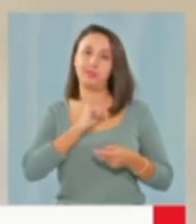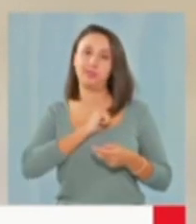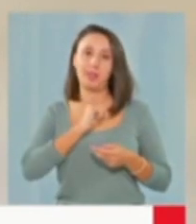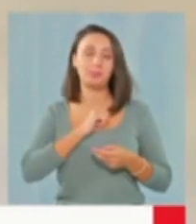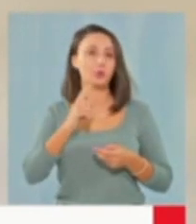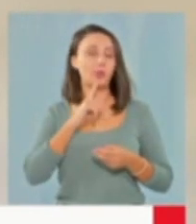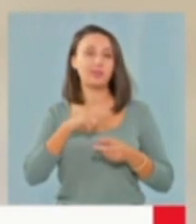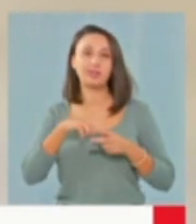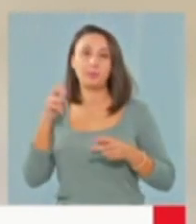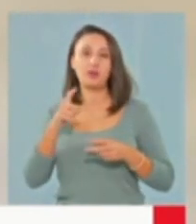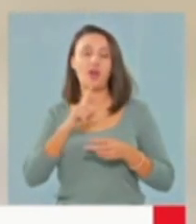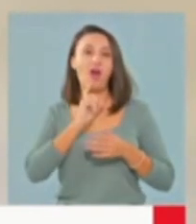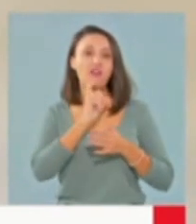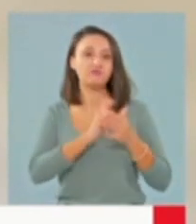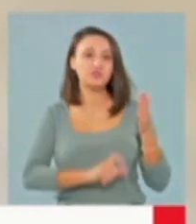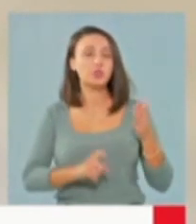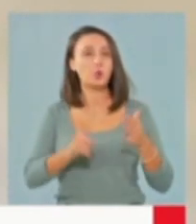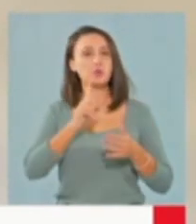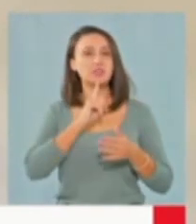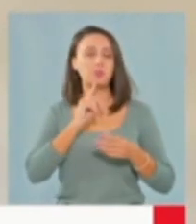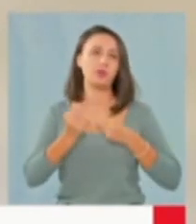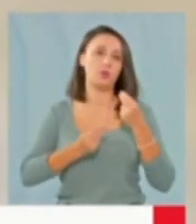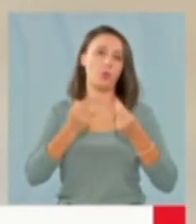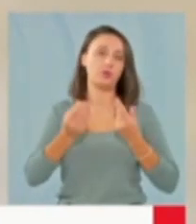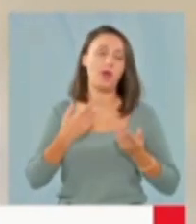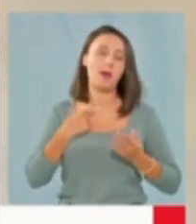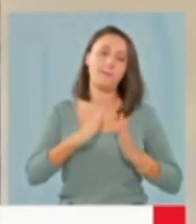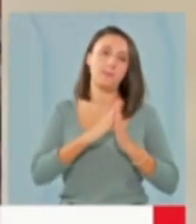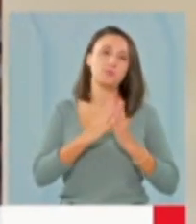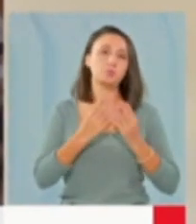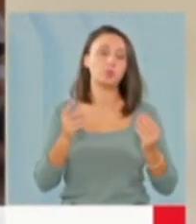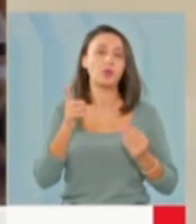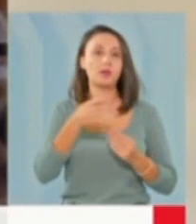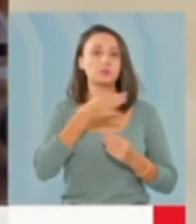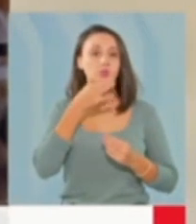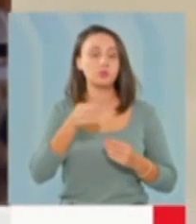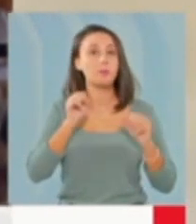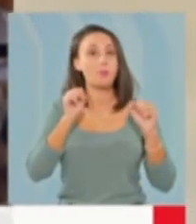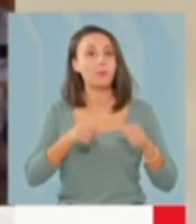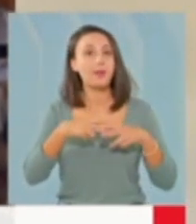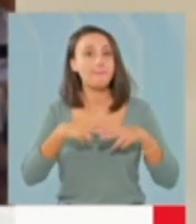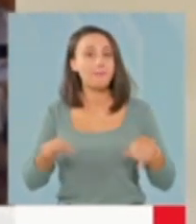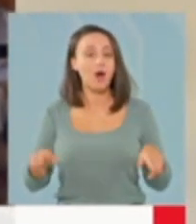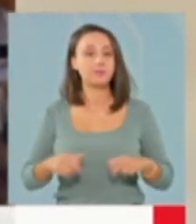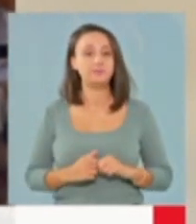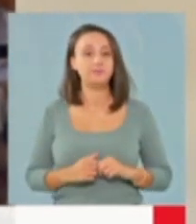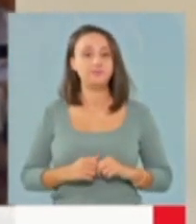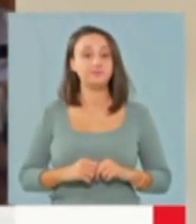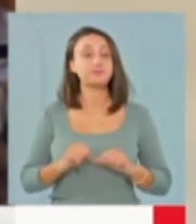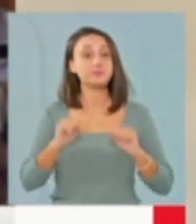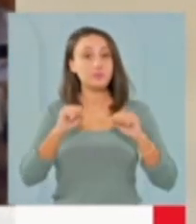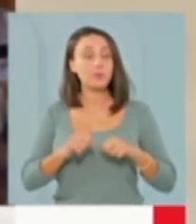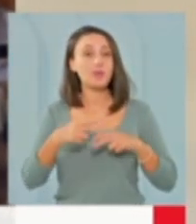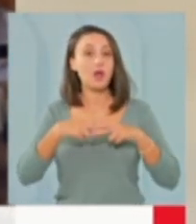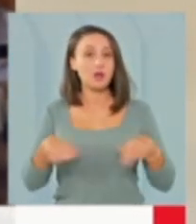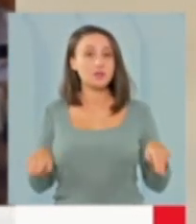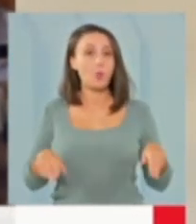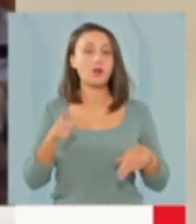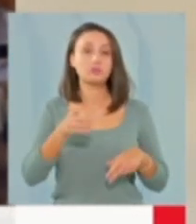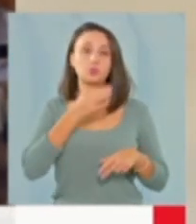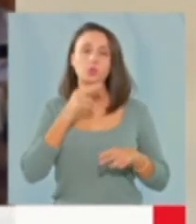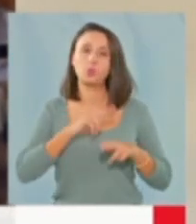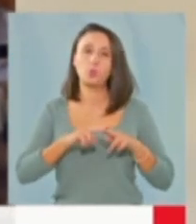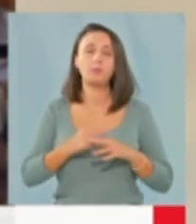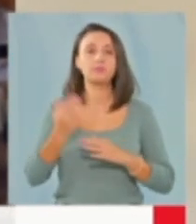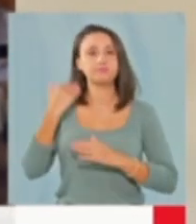Și nu va îndepărta afișul eu simplu ironie apelez la ea mai spune proprietarul barului proprietarul localului a mai povestit Cum în